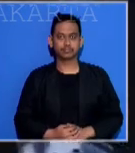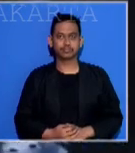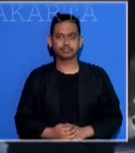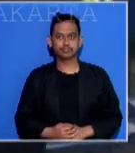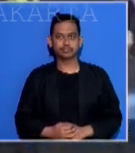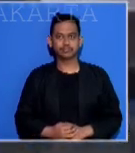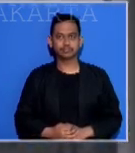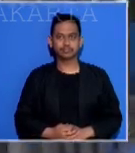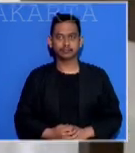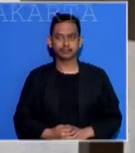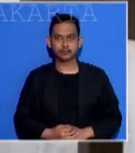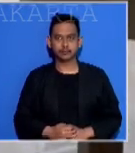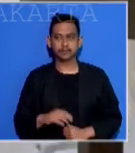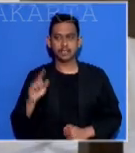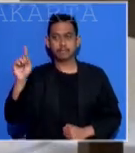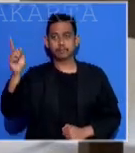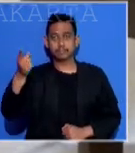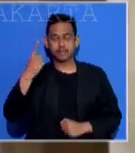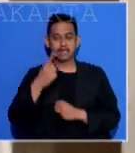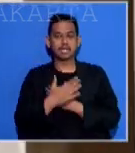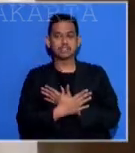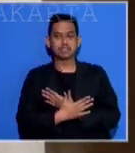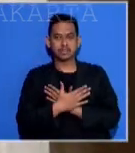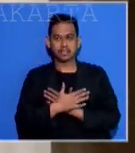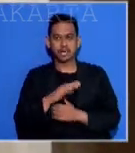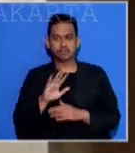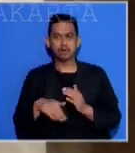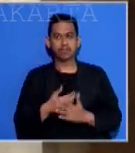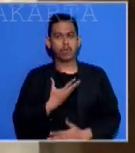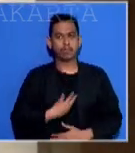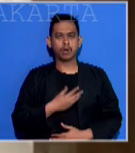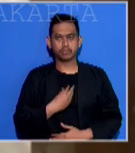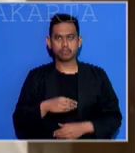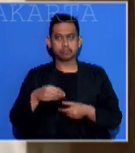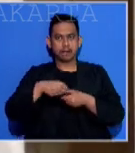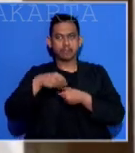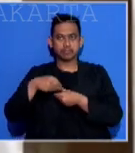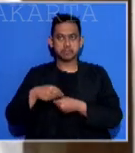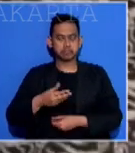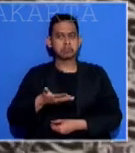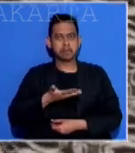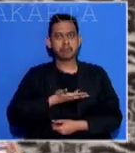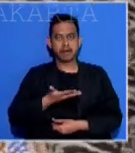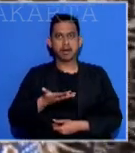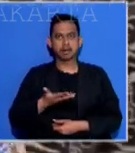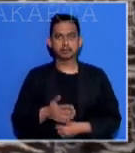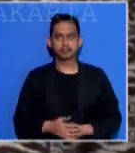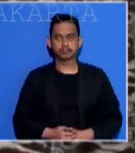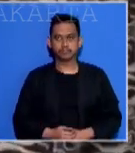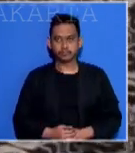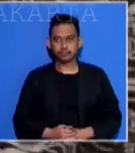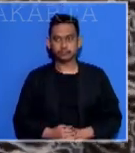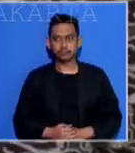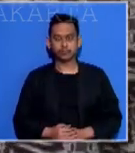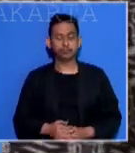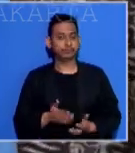Sementara itu, Pemkab Gunung Kidul mengaku akan menampung semua keluhan para pelaku UMKM korban COVID. Memberikan apresiasi